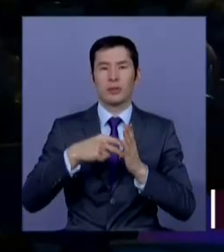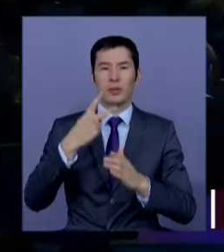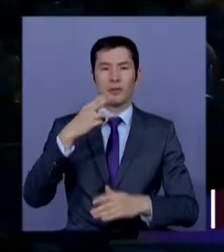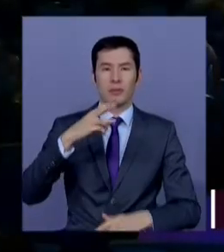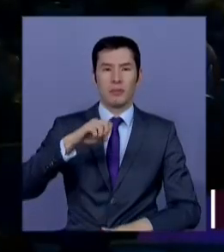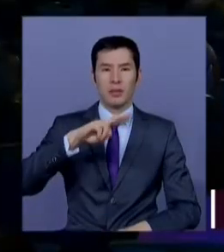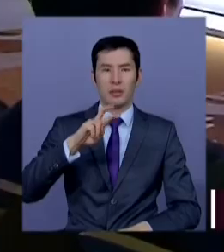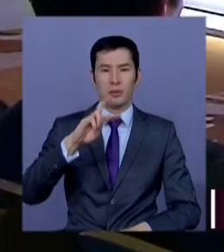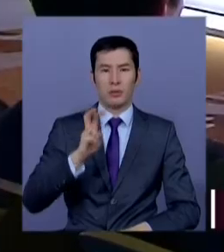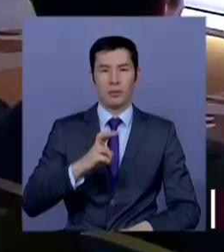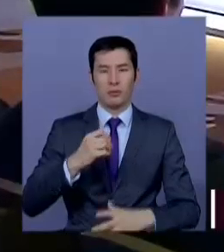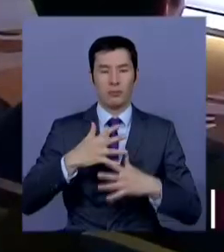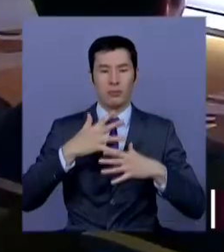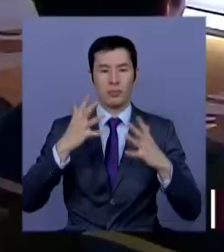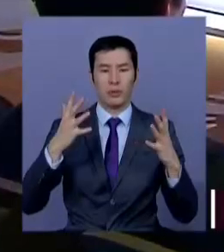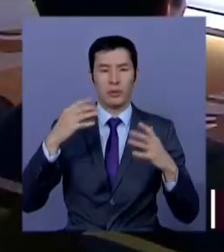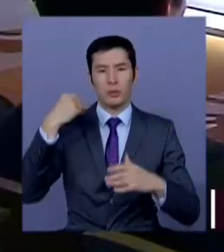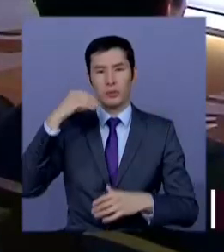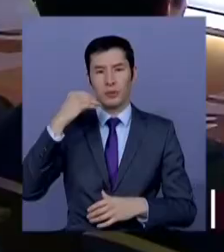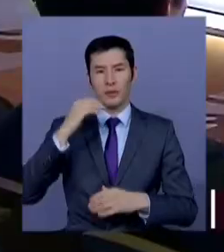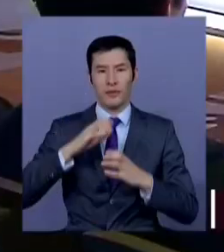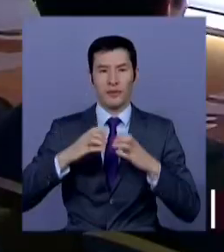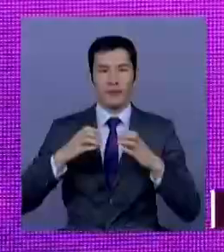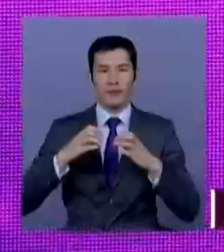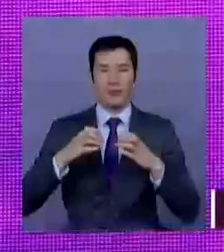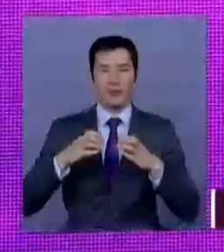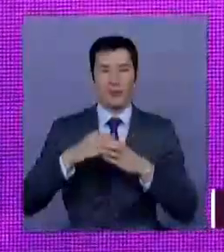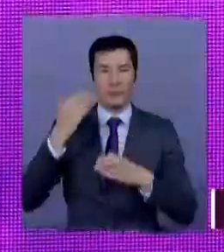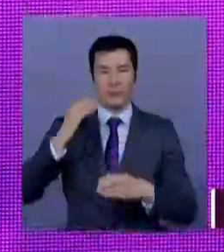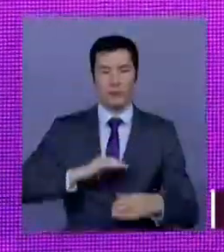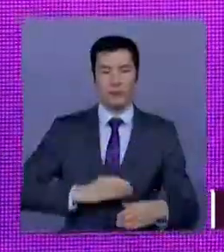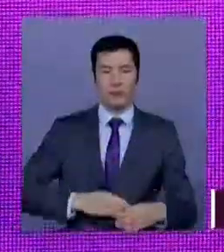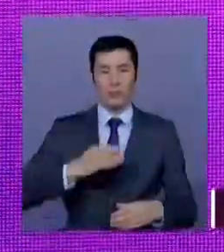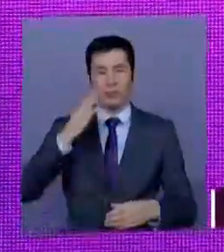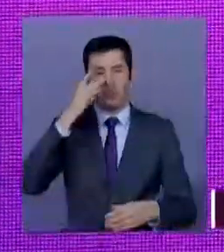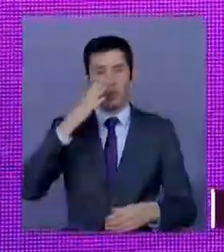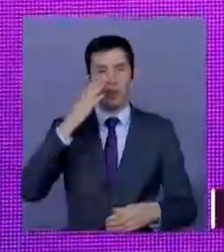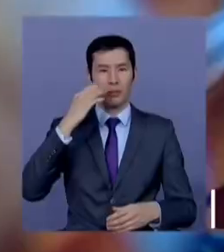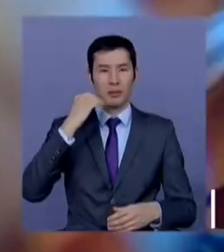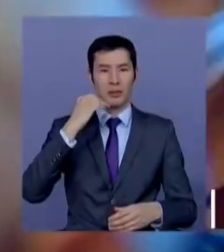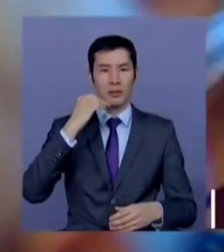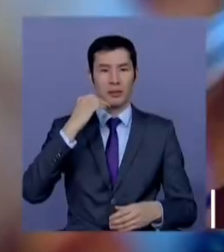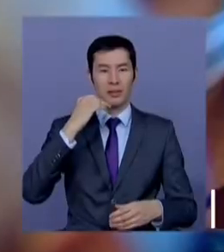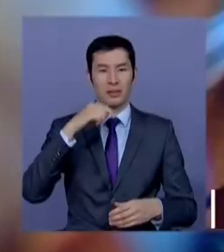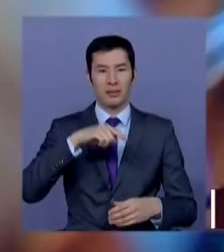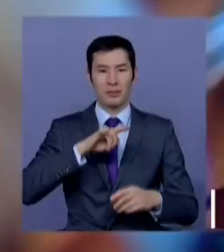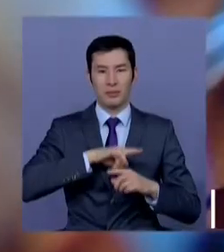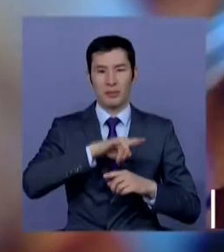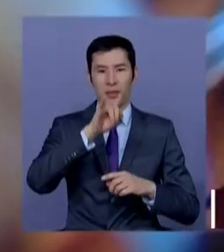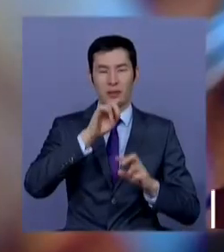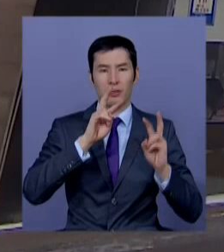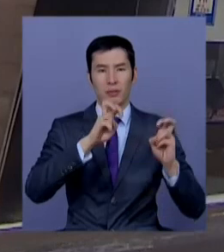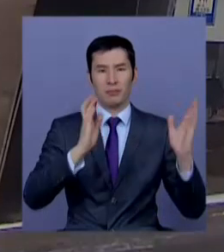асып жығылады. Атап айтқанда, түрік компаниясы қаланың айнасы саналатын әуежайға терминал орнату үшін 150 миллион евро